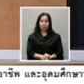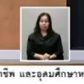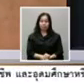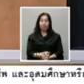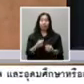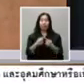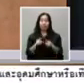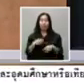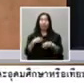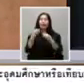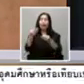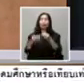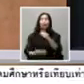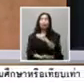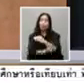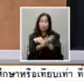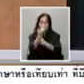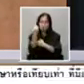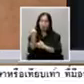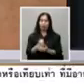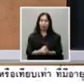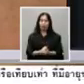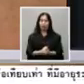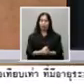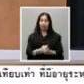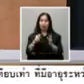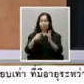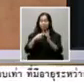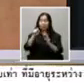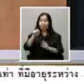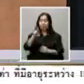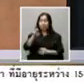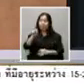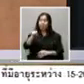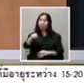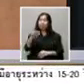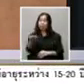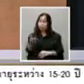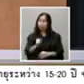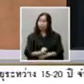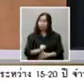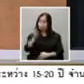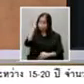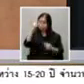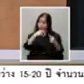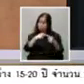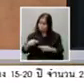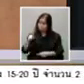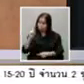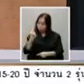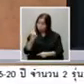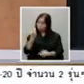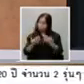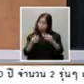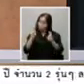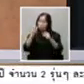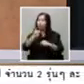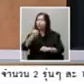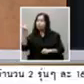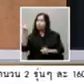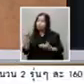าให้ท่านผมให้โอกาสท่านเสรีพิสูจน์ว่าท่านจะอภิปรายไม่ไว้วางใจนายกรัฐมนตรีในประเด็นอื่นต่อห